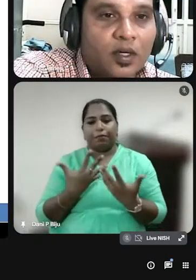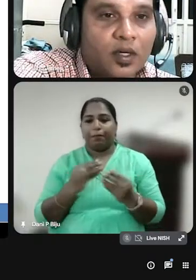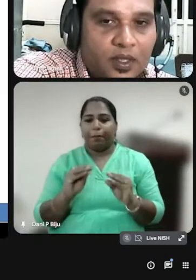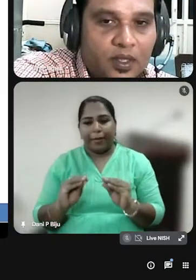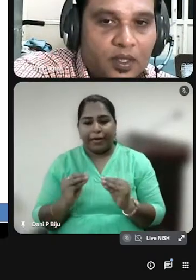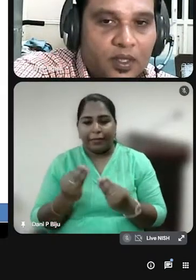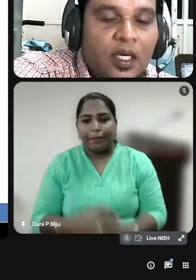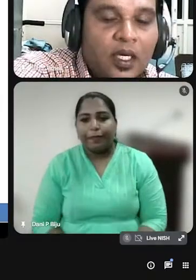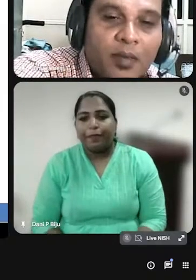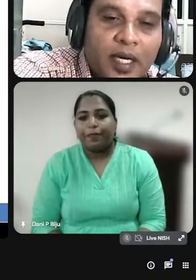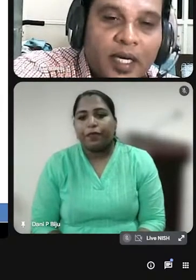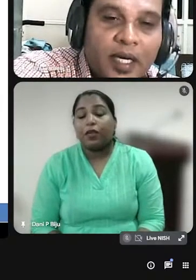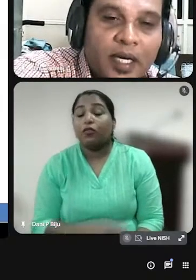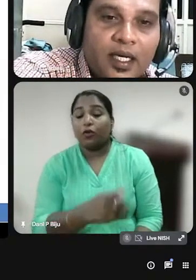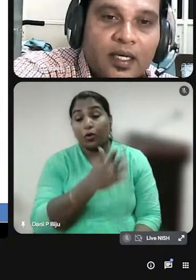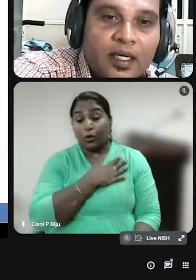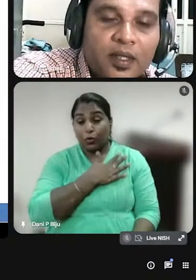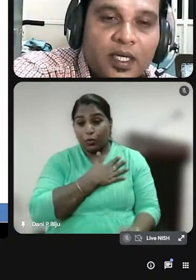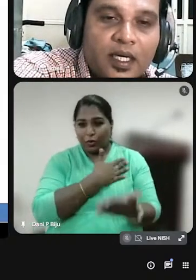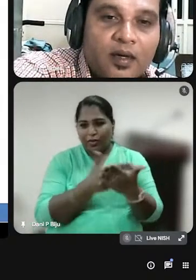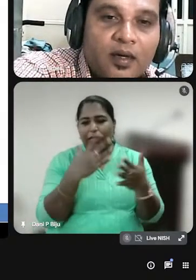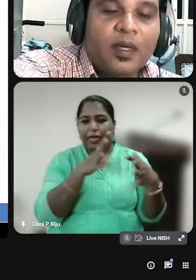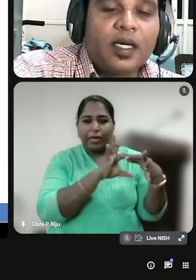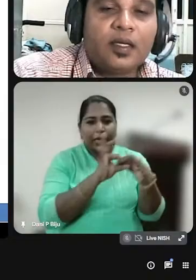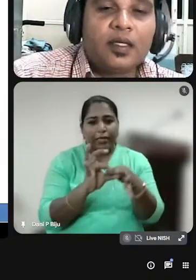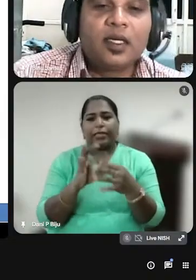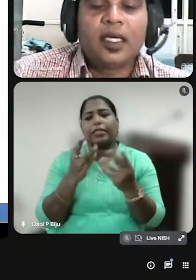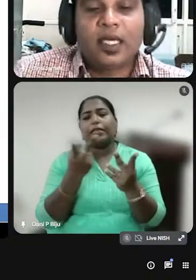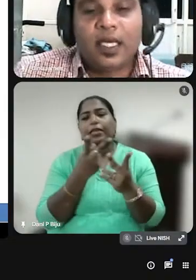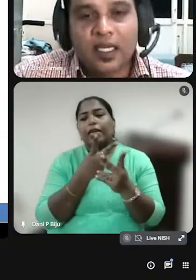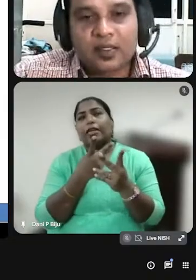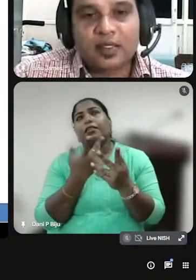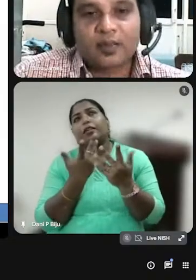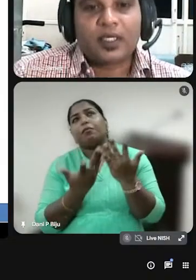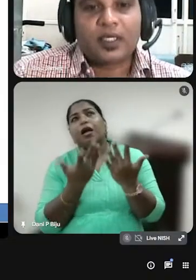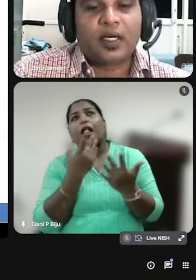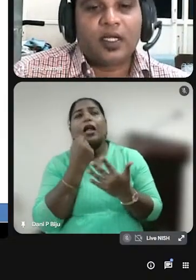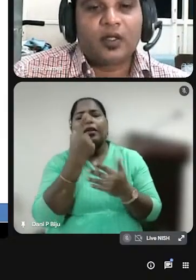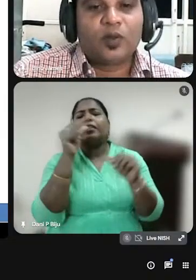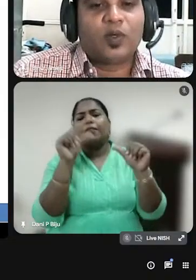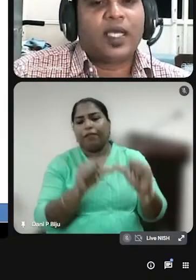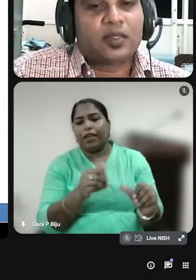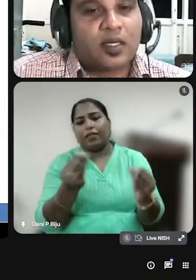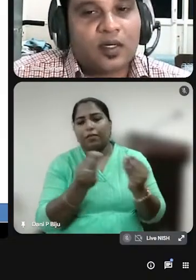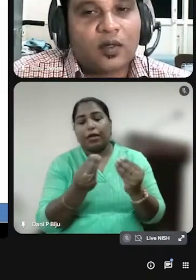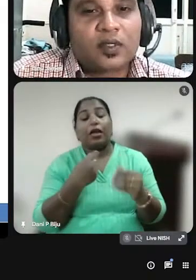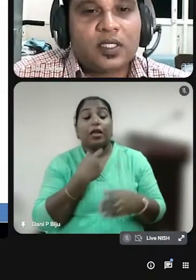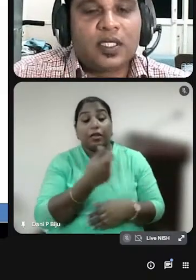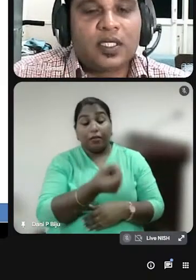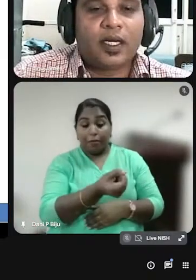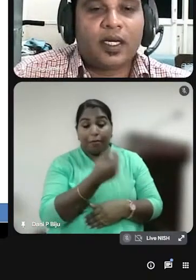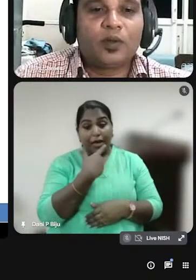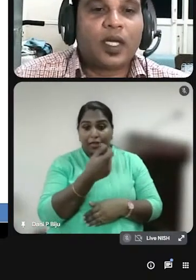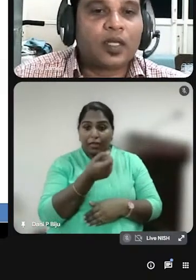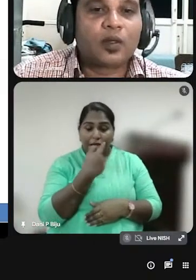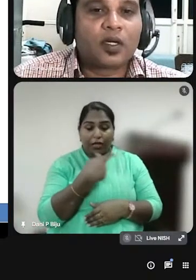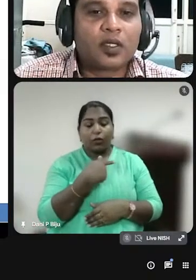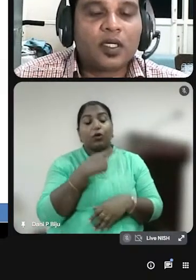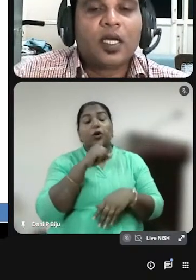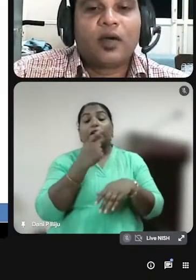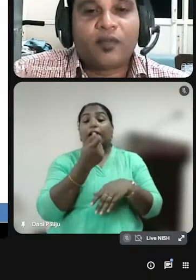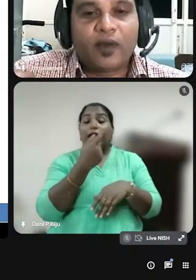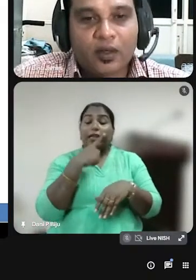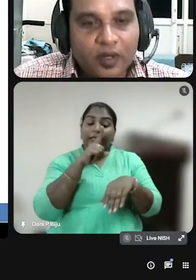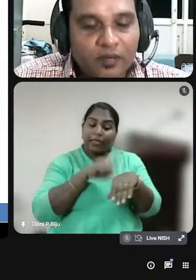ഏറ്റവും. മരുന്ന് കഴിക്കുക എന്നുള്ളതിനെക്കാട്ടിലും മരുന്ന് ഏത് സമയത്ത് കഴിക്കുന്നു, എത്ര ഡോസേജ് കഴിക്കുന്നു